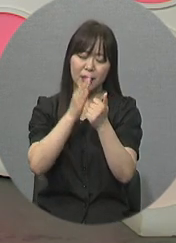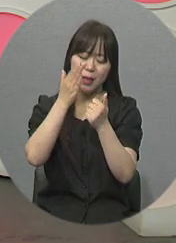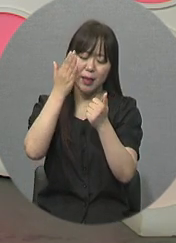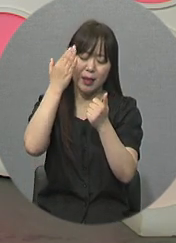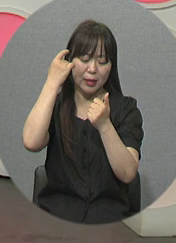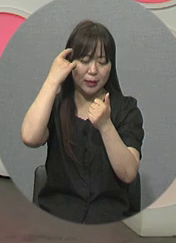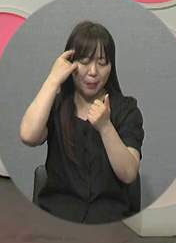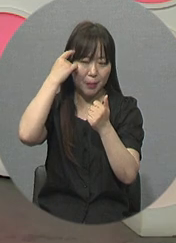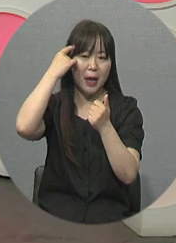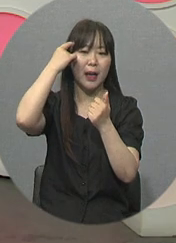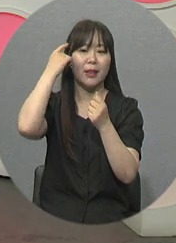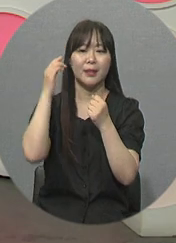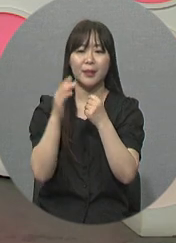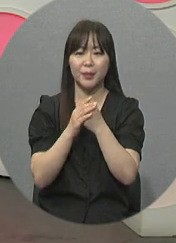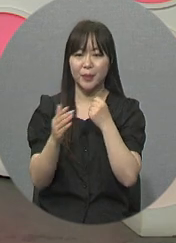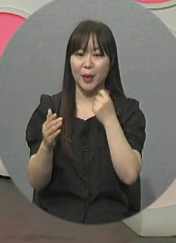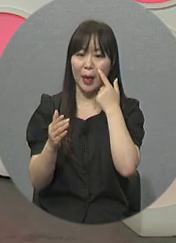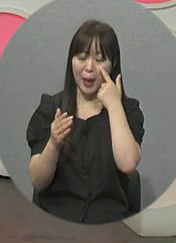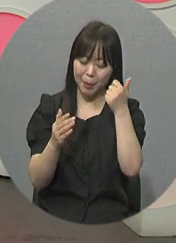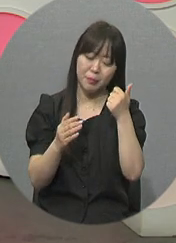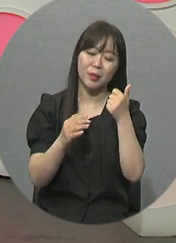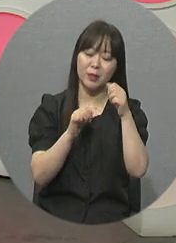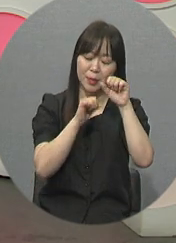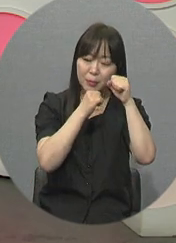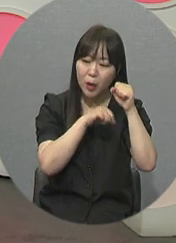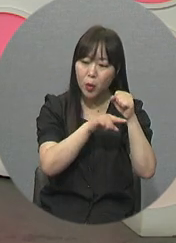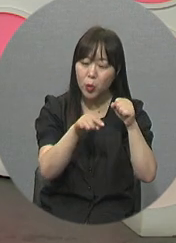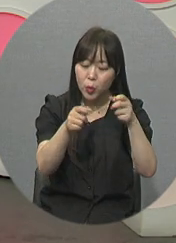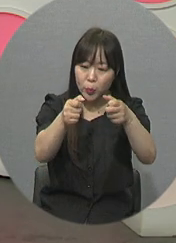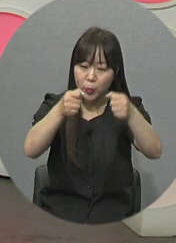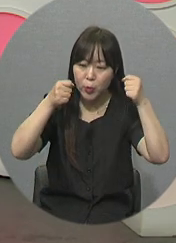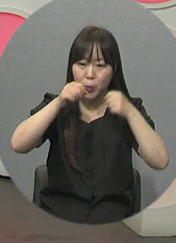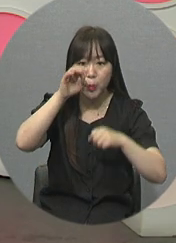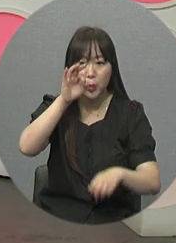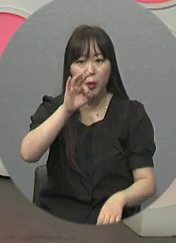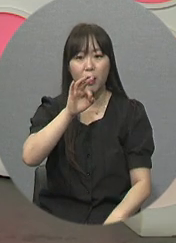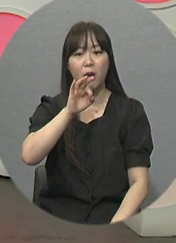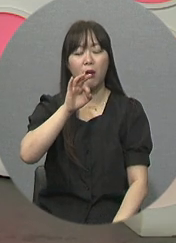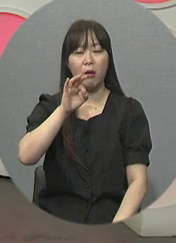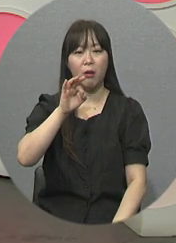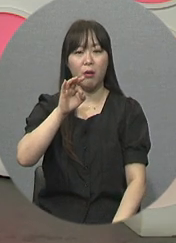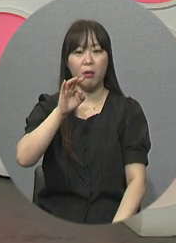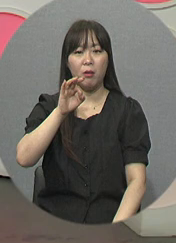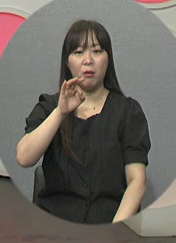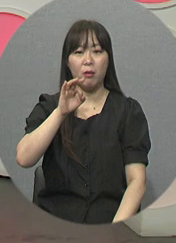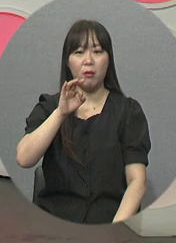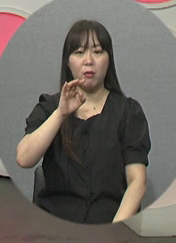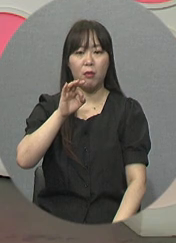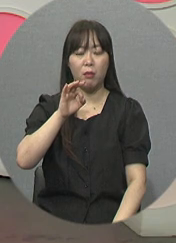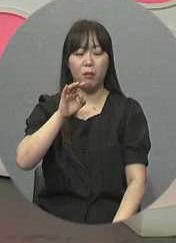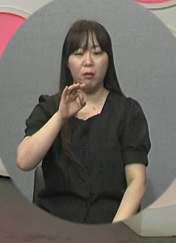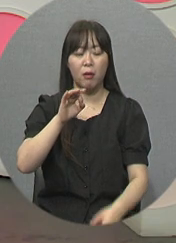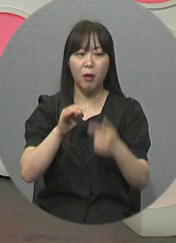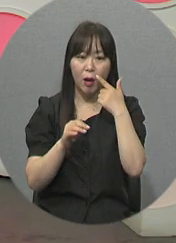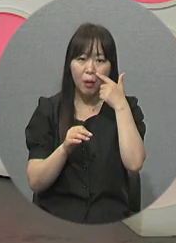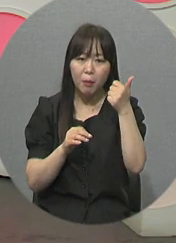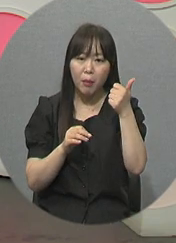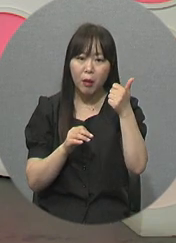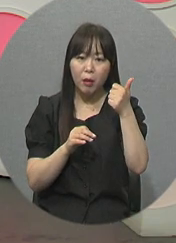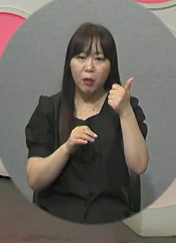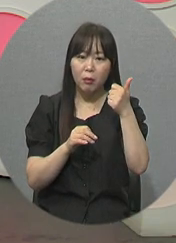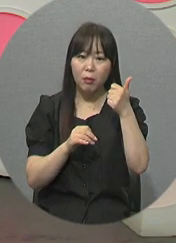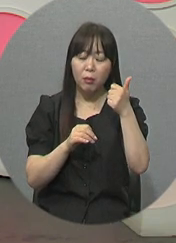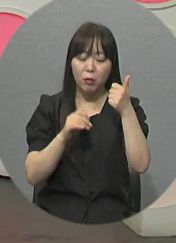생각이 나서 아빠 구두를 내드리려고 신발장으로 갔더니 다시 본 이 아빠의